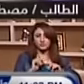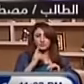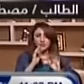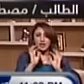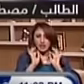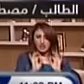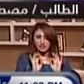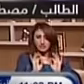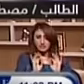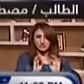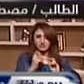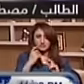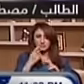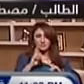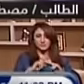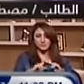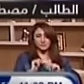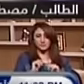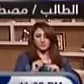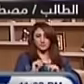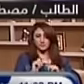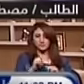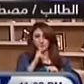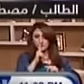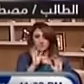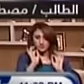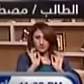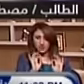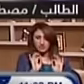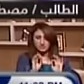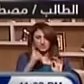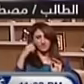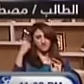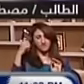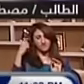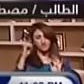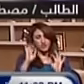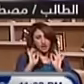ترحل دوله العواجيز، واكيد حضرتك قريتها. فكره